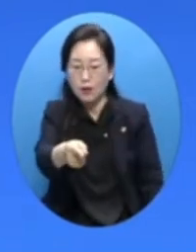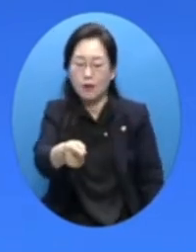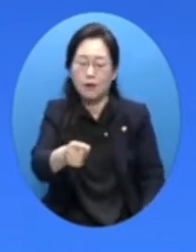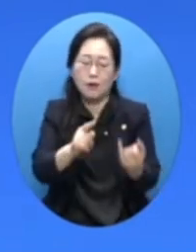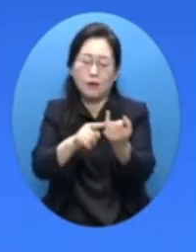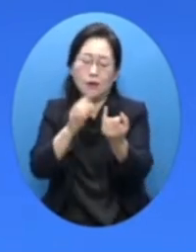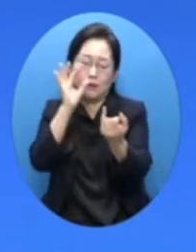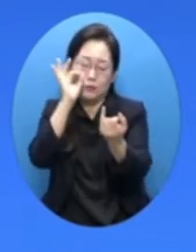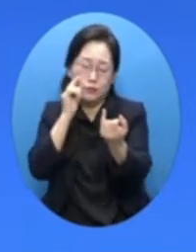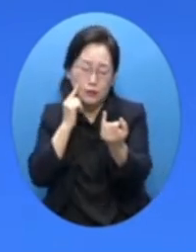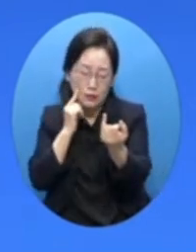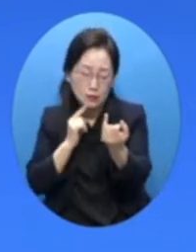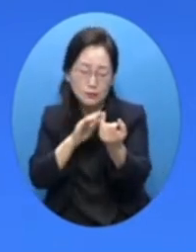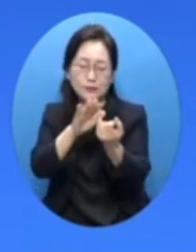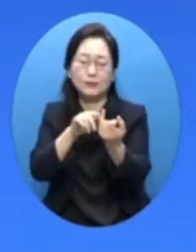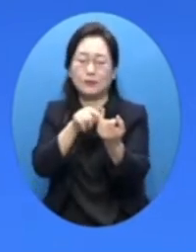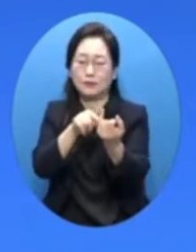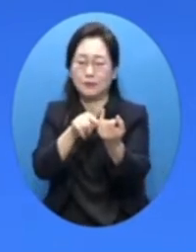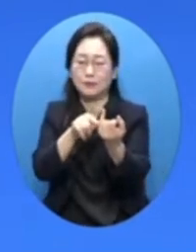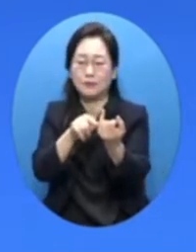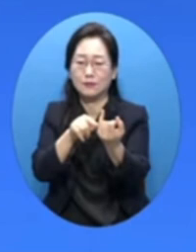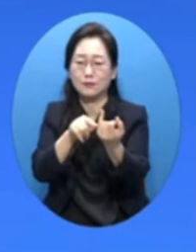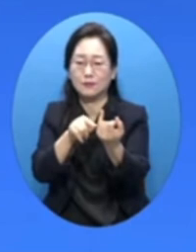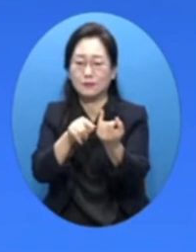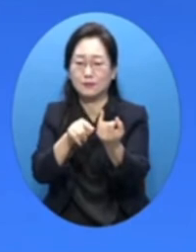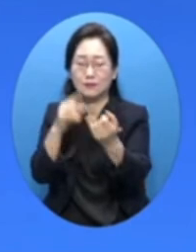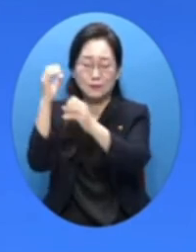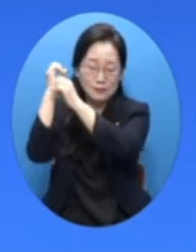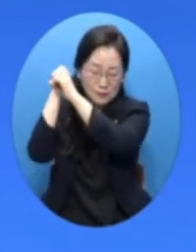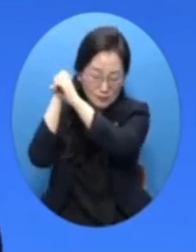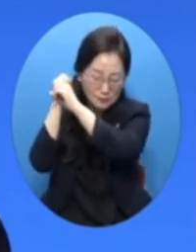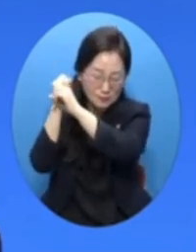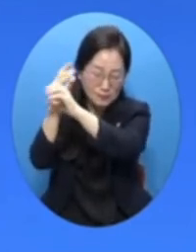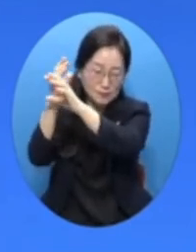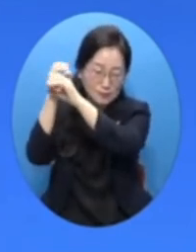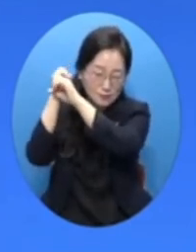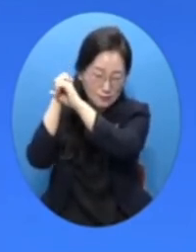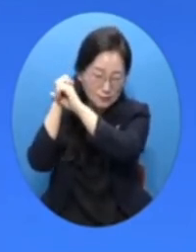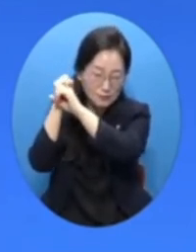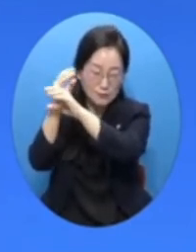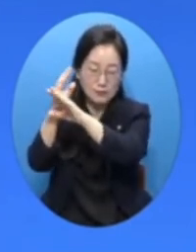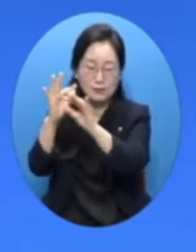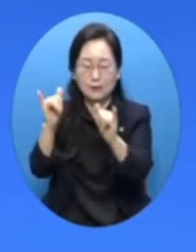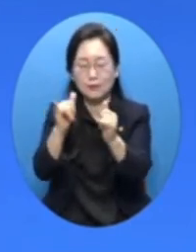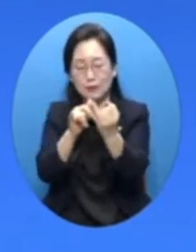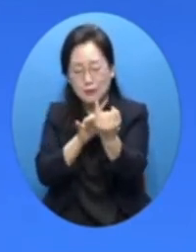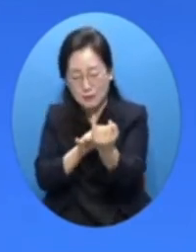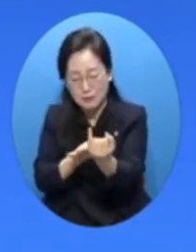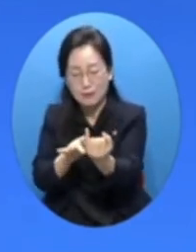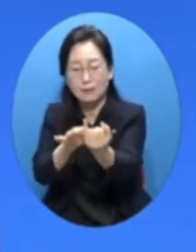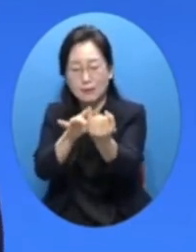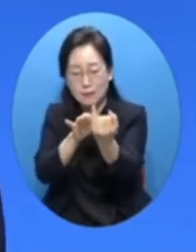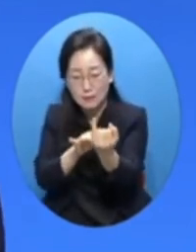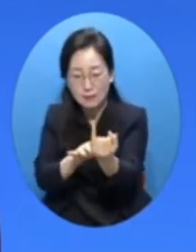됐어서 그 상여가 나가는데 많은 사람이 따라왔습니다.